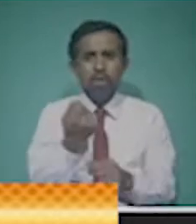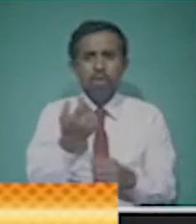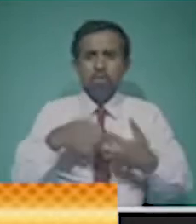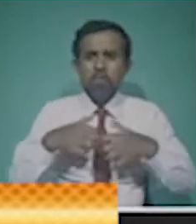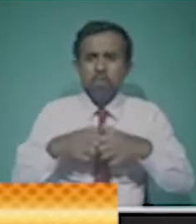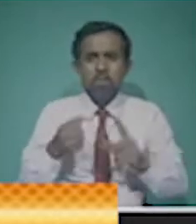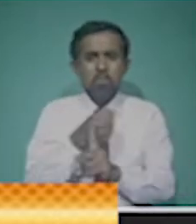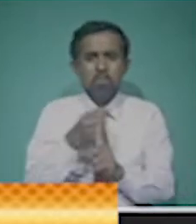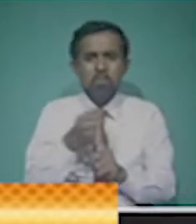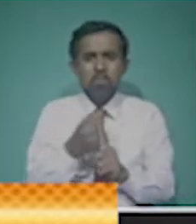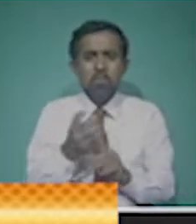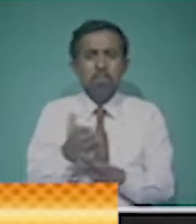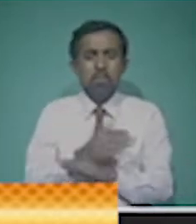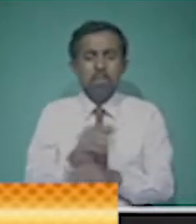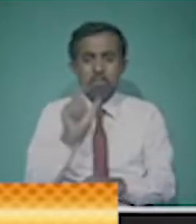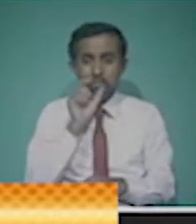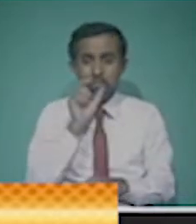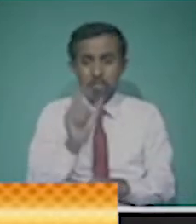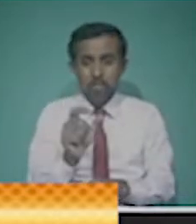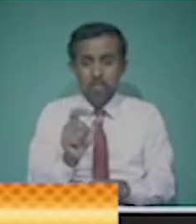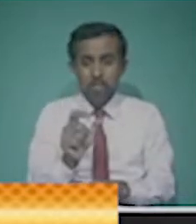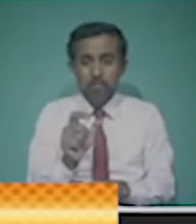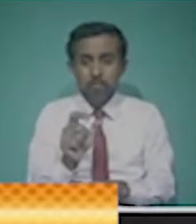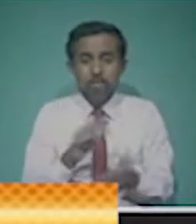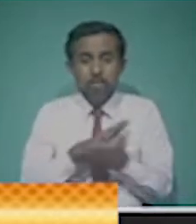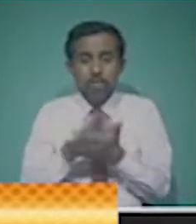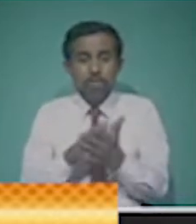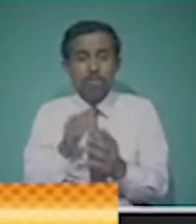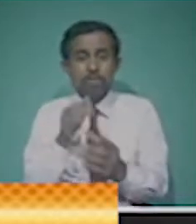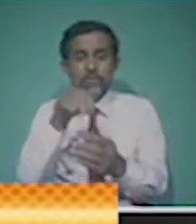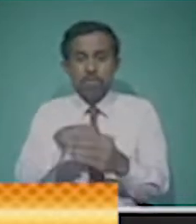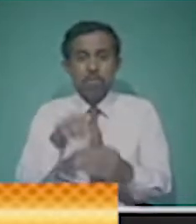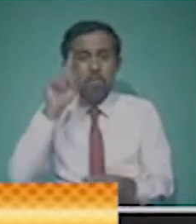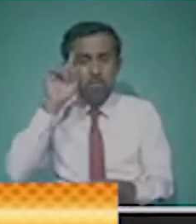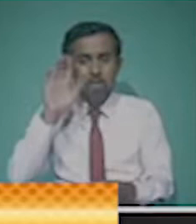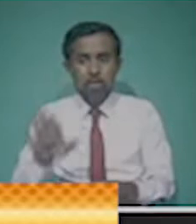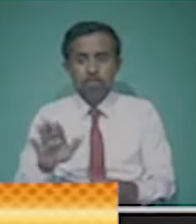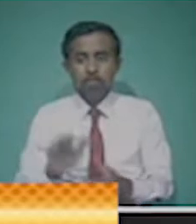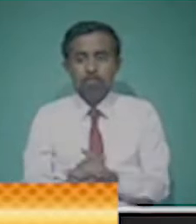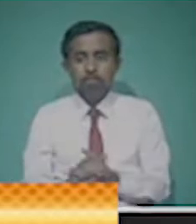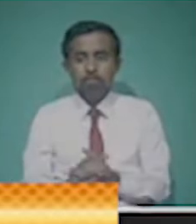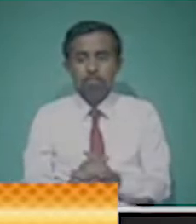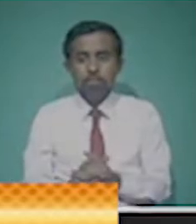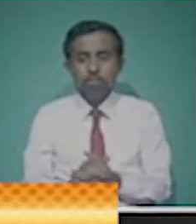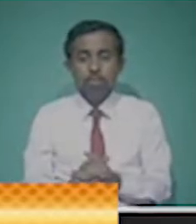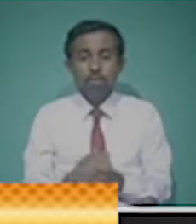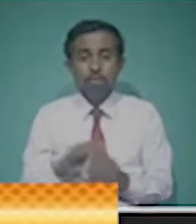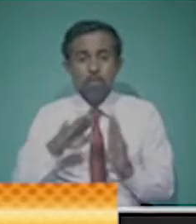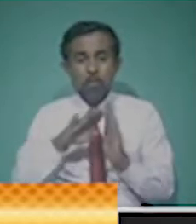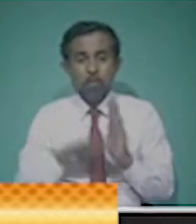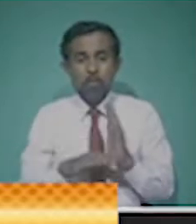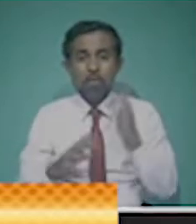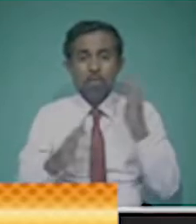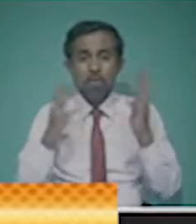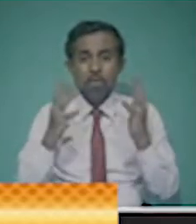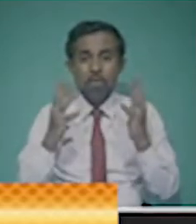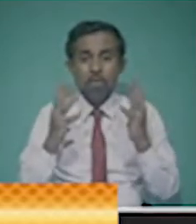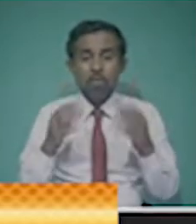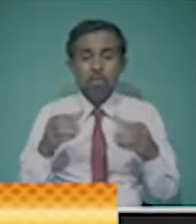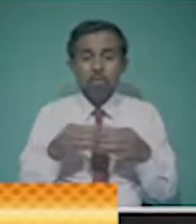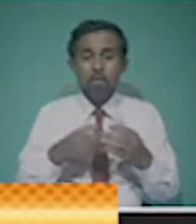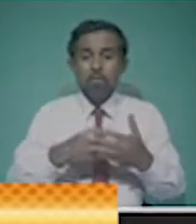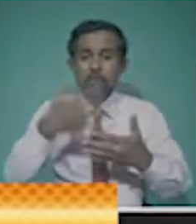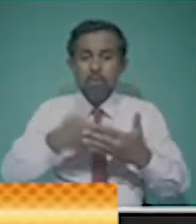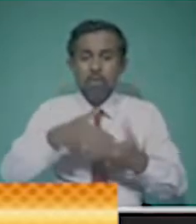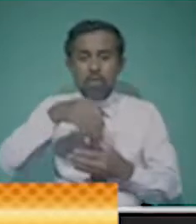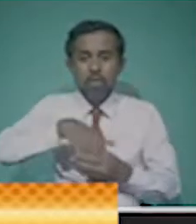நாடாளுமன்றத்தில் தெரிவிக்கப்பட்டிருக்கிறது. தமிழ் முற்போக்கு கூட்டணியின் தலைவர் மனோ கணேசன் இது தொடர்பான கோரிக்கையை இன்று விடுத்தார்.